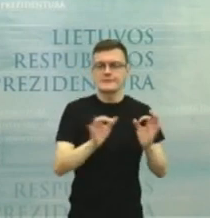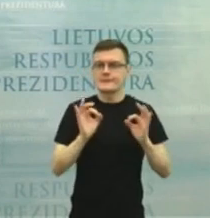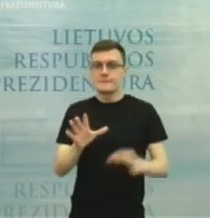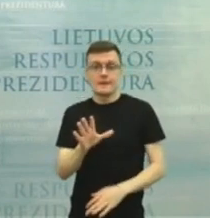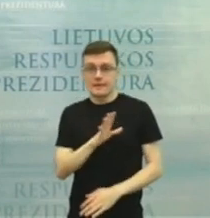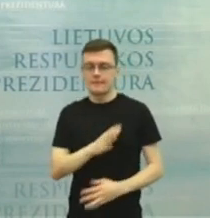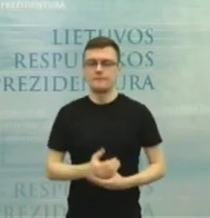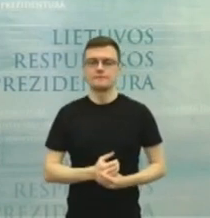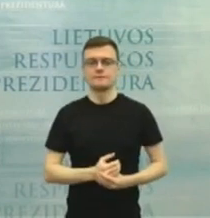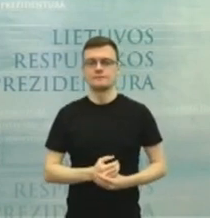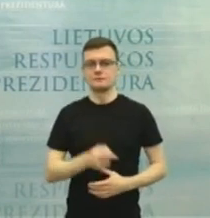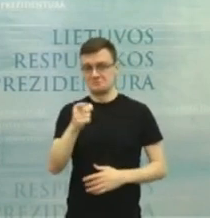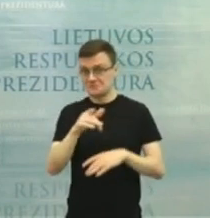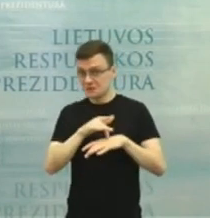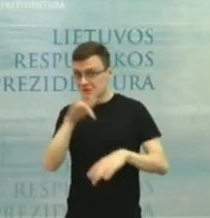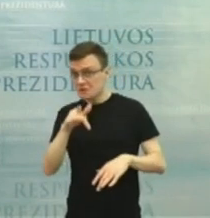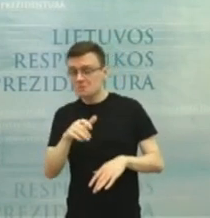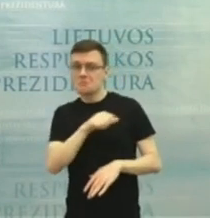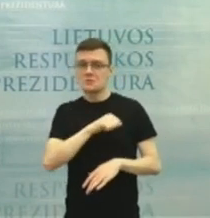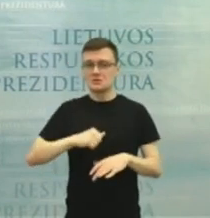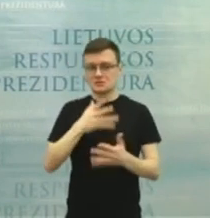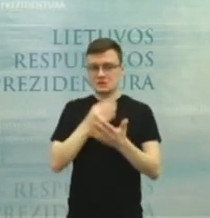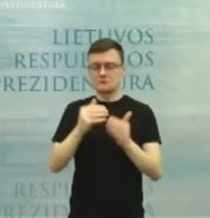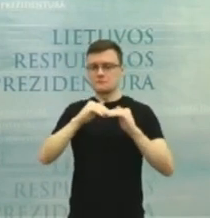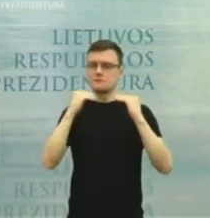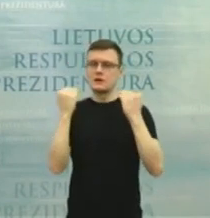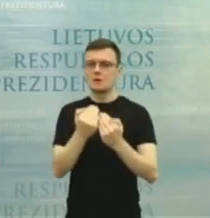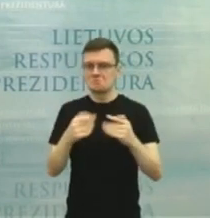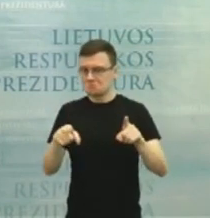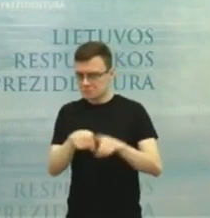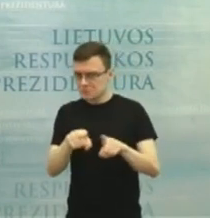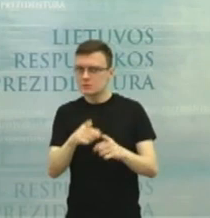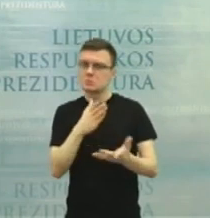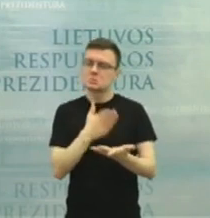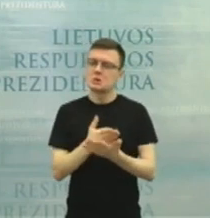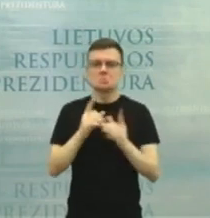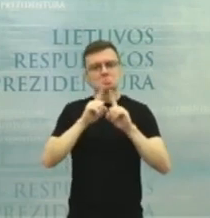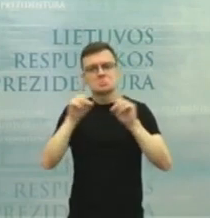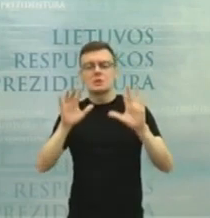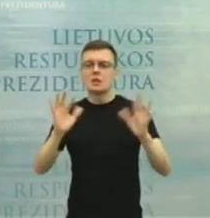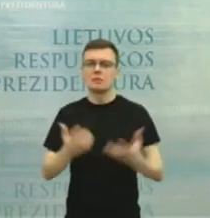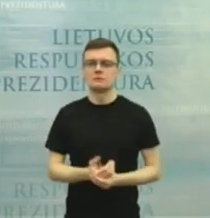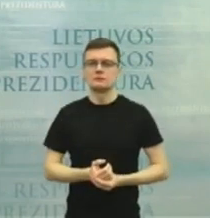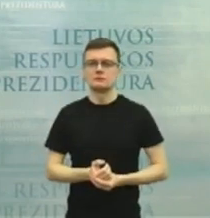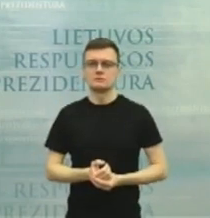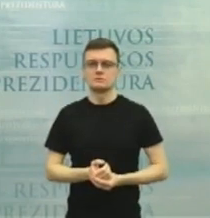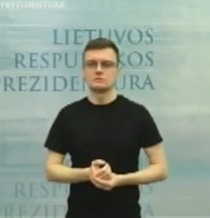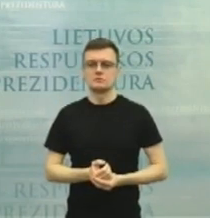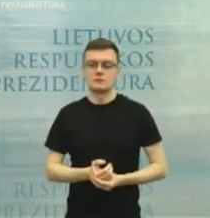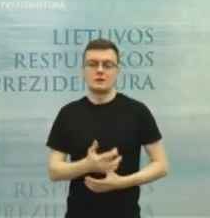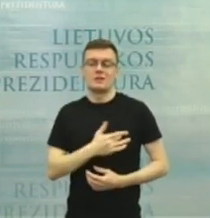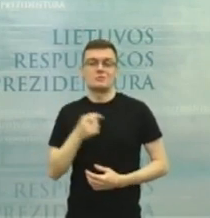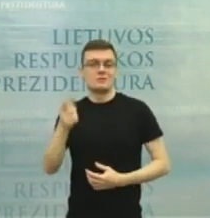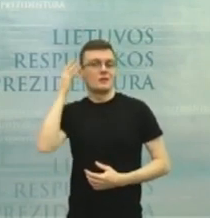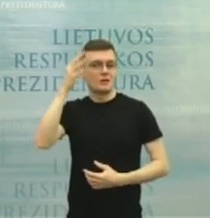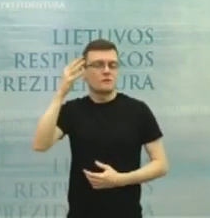finansavimu. Jūs jaučiate savo federacijoje, kad panašiai vyksta tie dalykai ir ar nemanote,